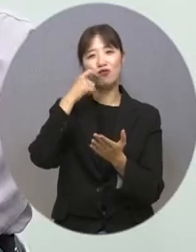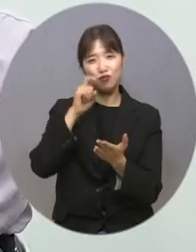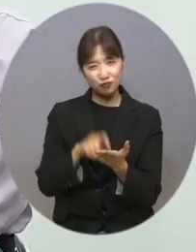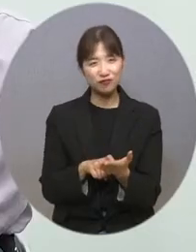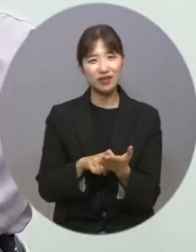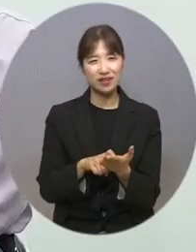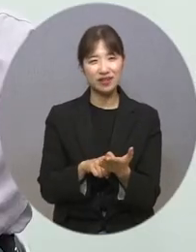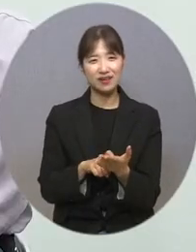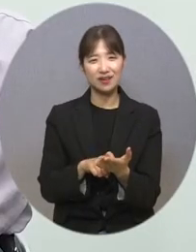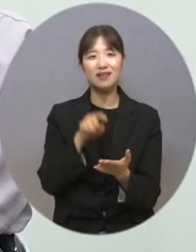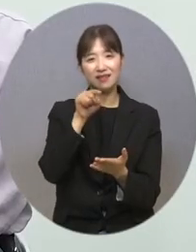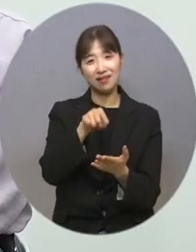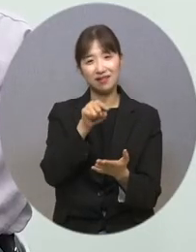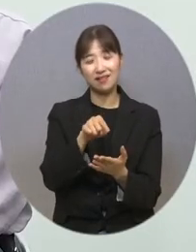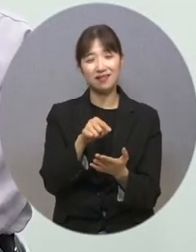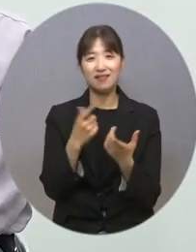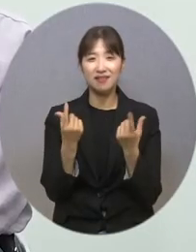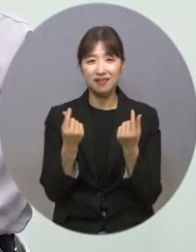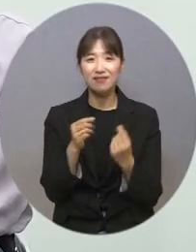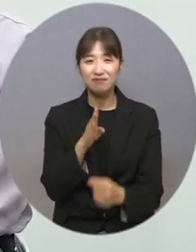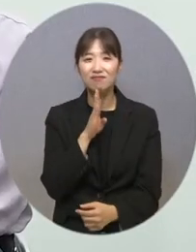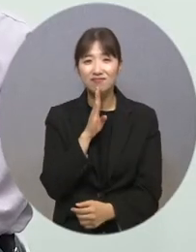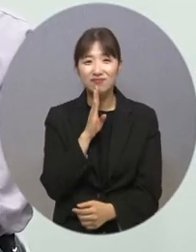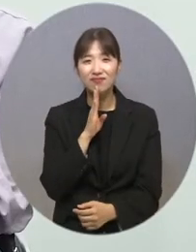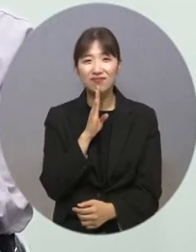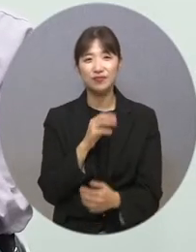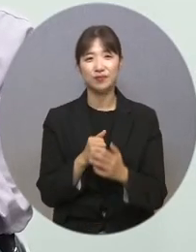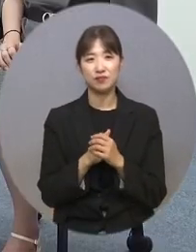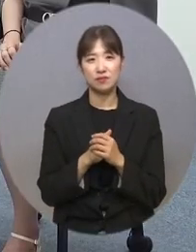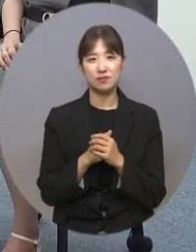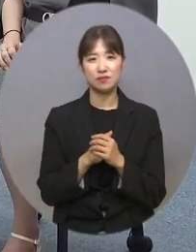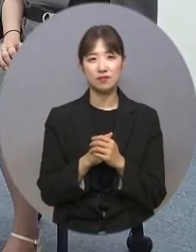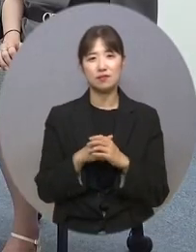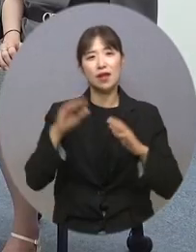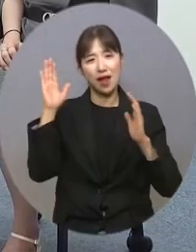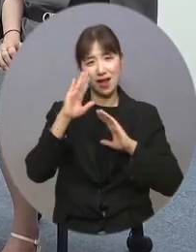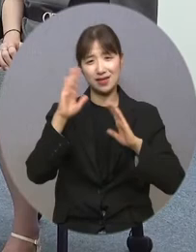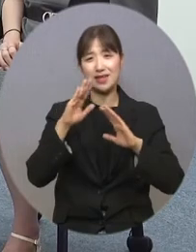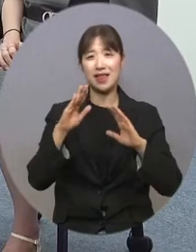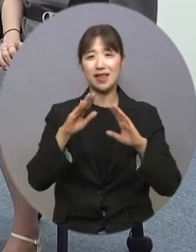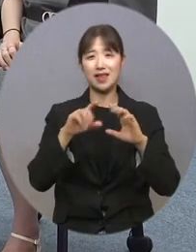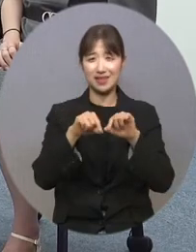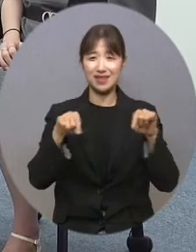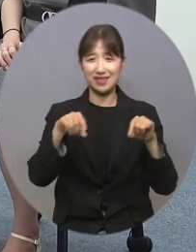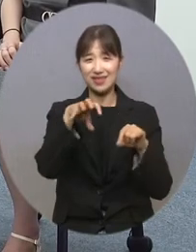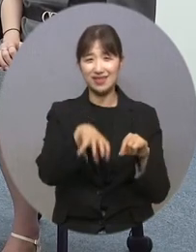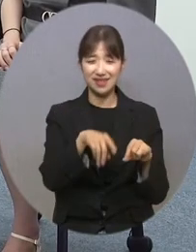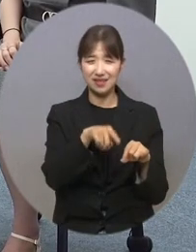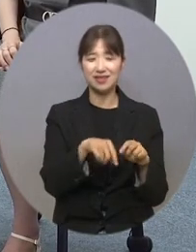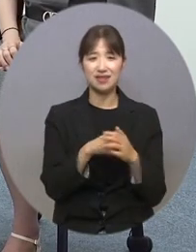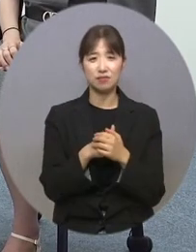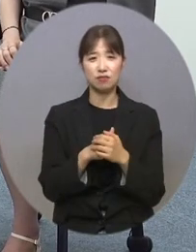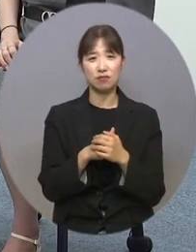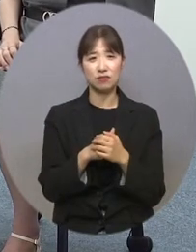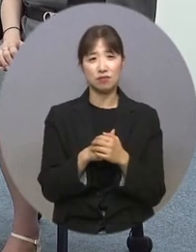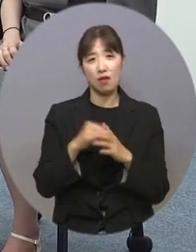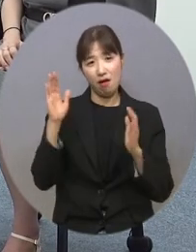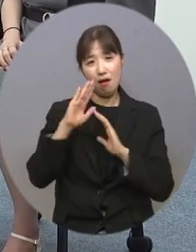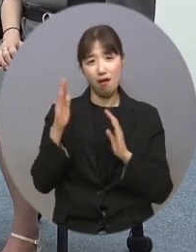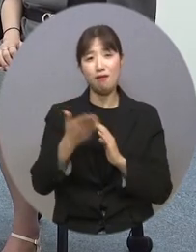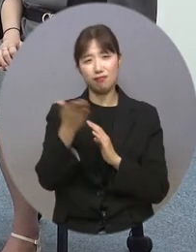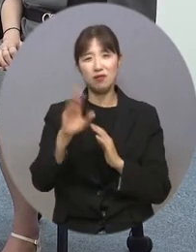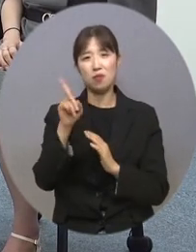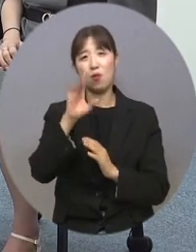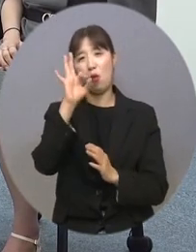뭐 할 수 있는 그렇게 아마 적을 하셨던 것 같은데 학생식당 얘기도 누구 물이 학생들은